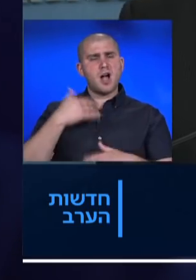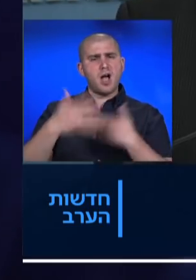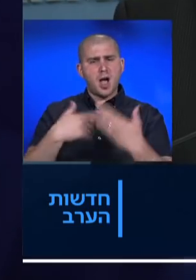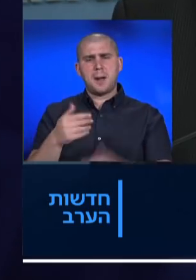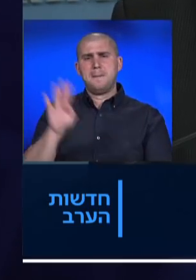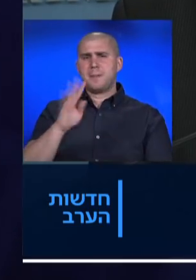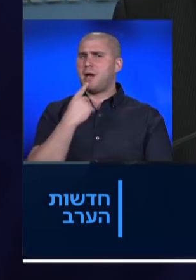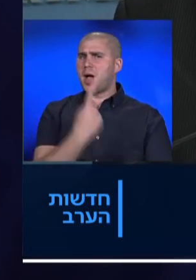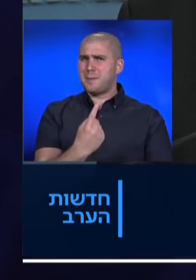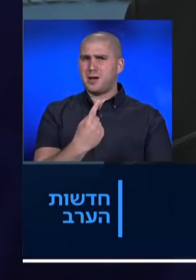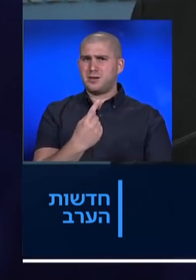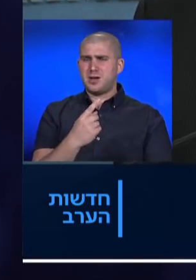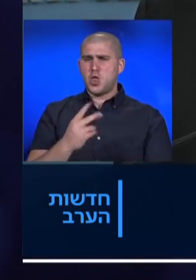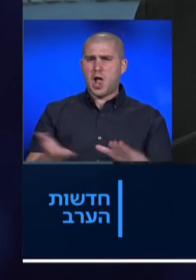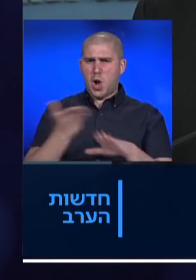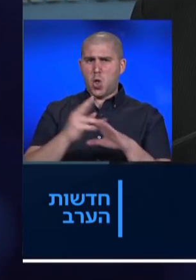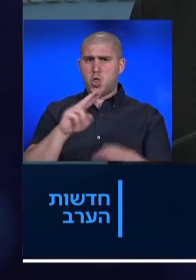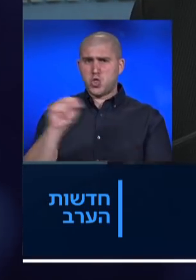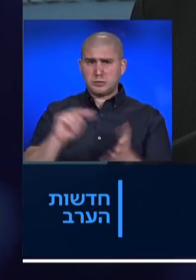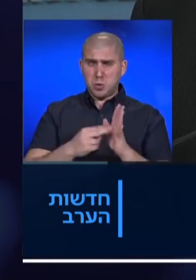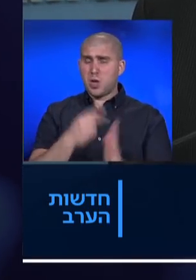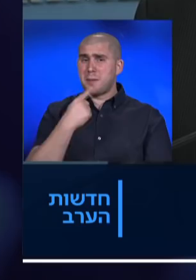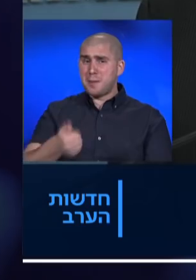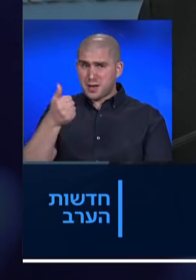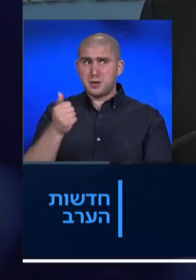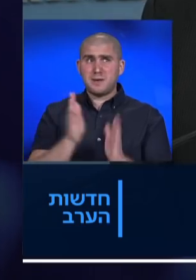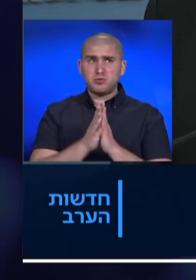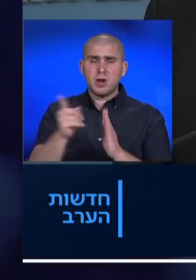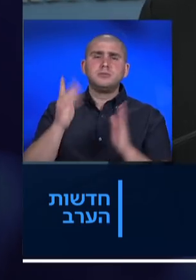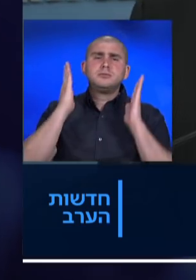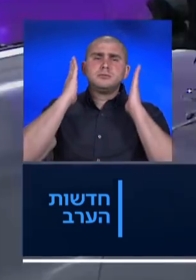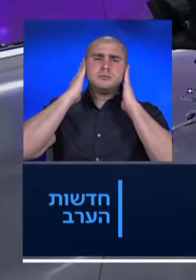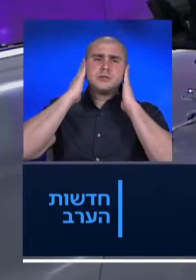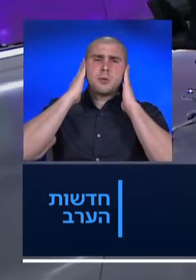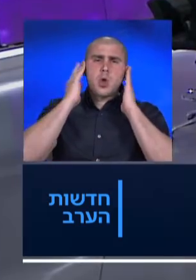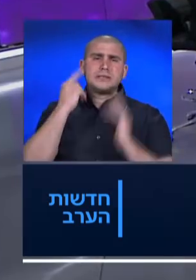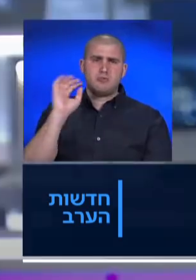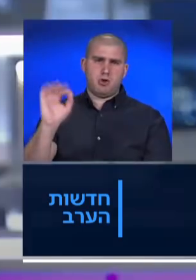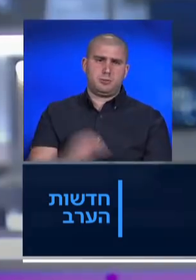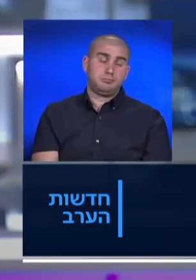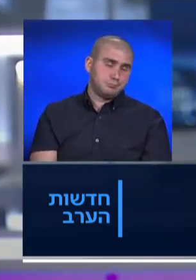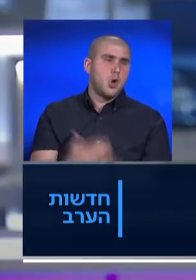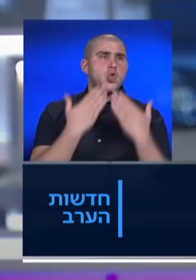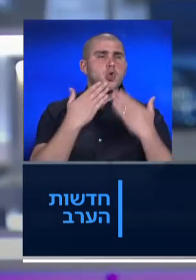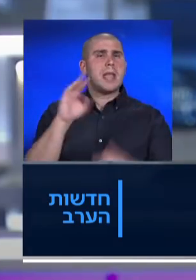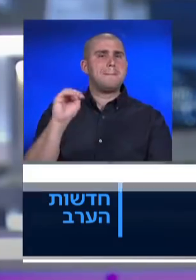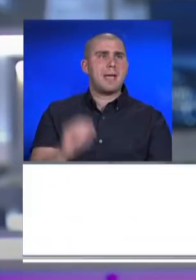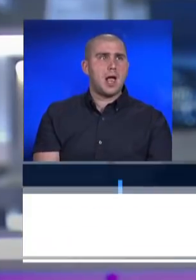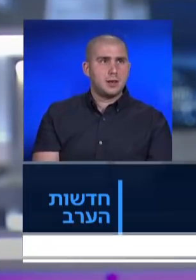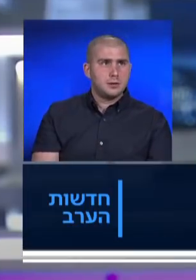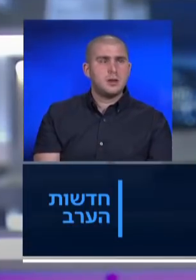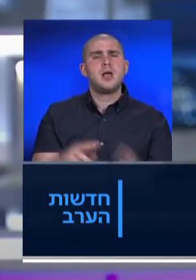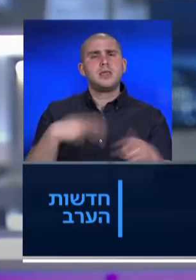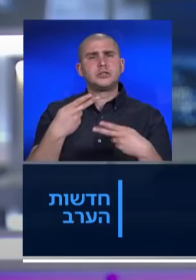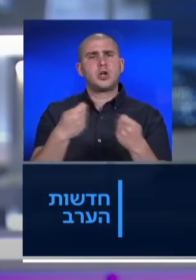נושאים פוליטיים, בנימין נתניהו אמר למנכ"ל, תאטום את אוזנך. תודה רבה, מיכאל. אז נחזור לענייני החינוך. פחות